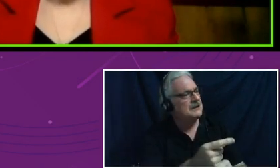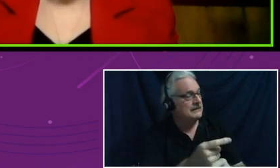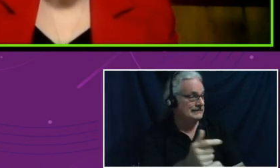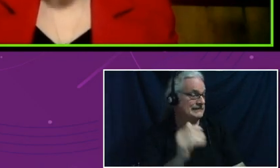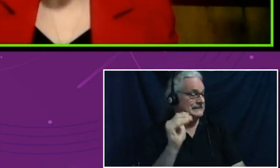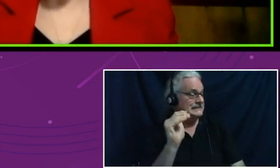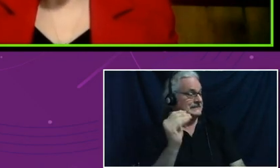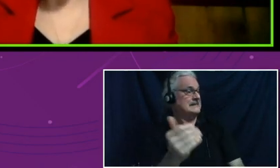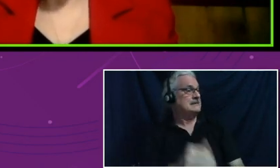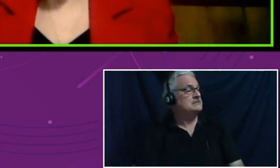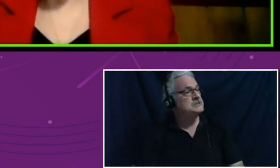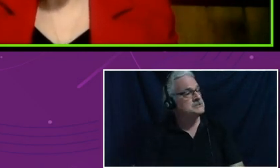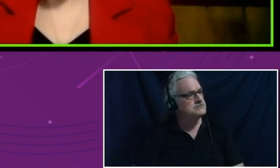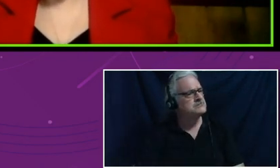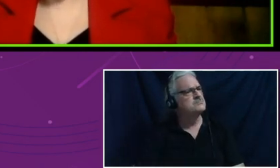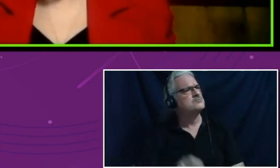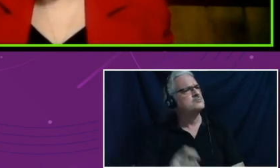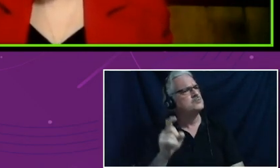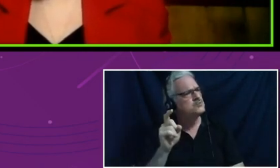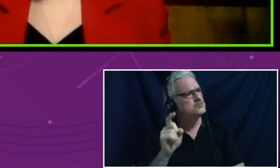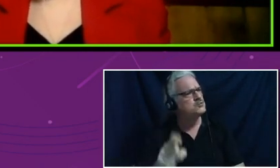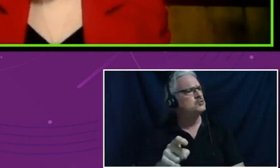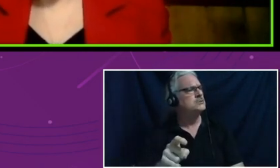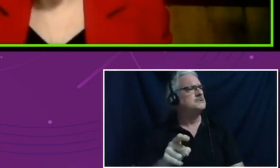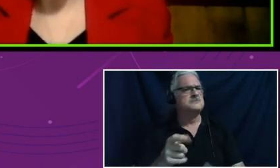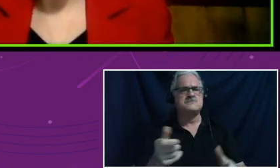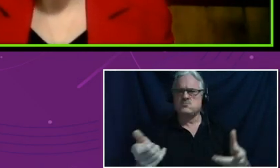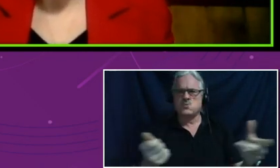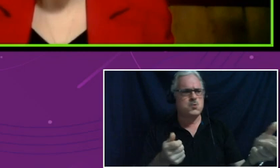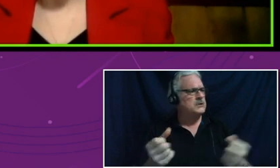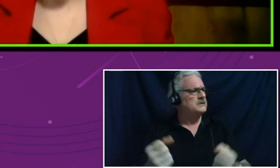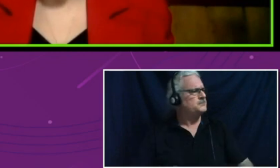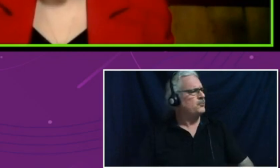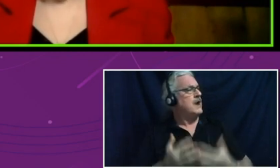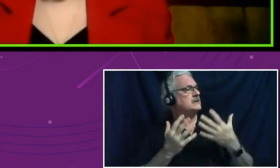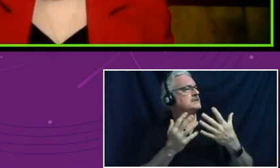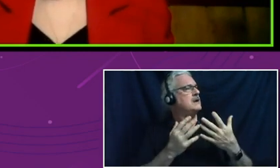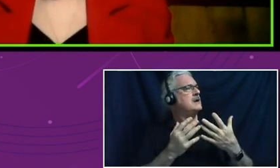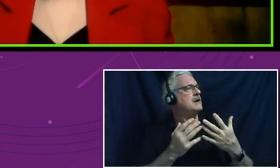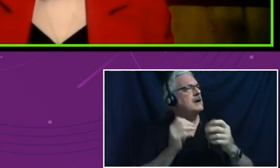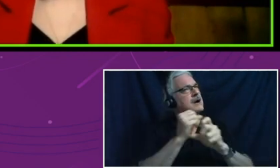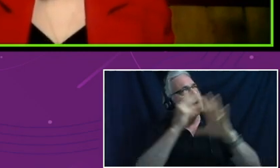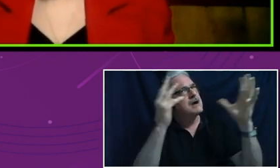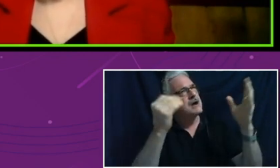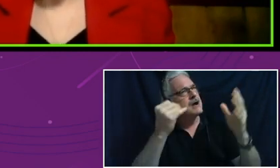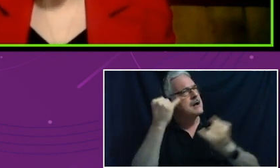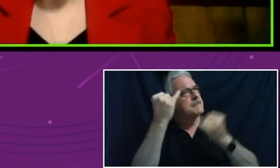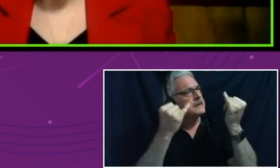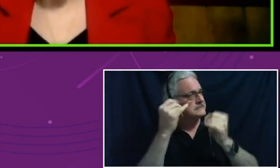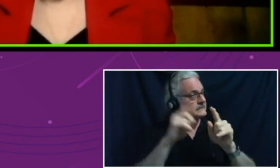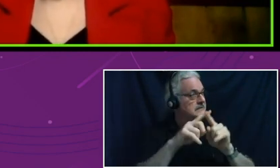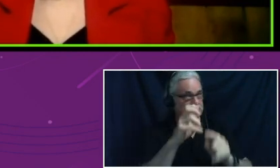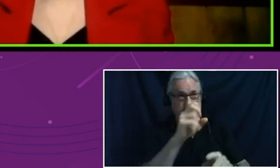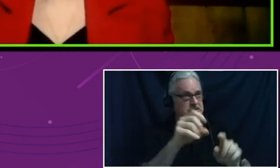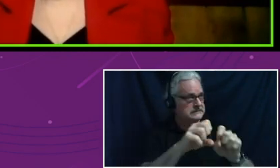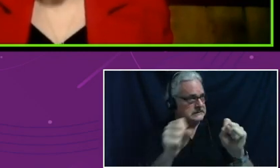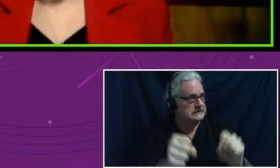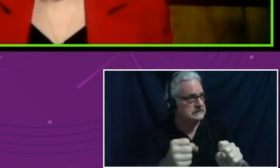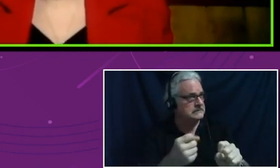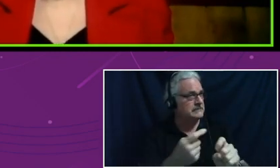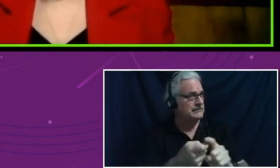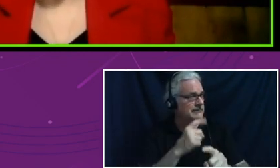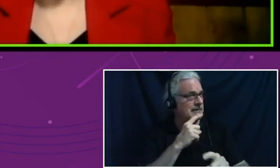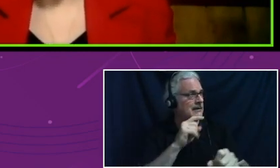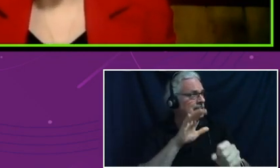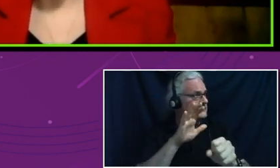Il me semble que nous devons certainement tirer notre inspiration pour réimaginer le système éducatif du dévouement exceptionnel et